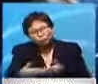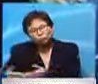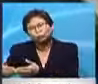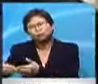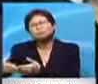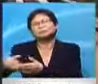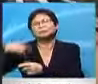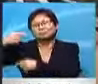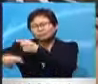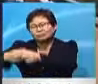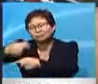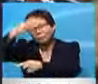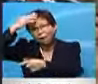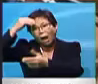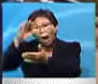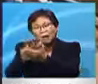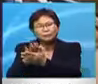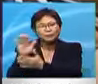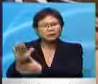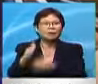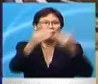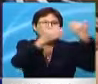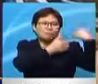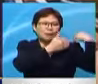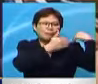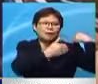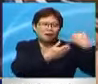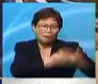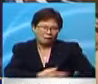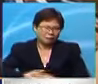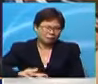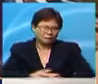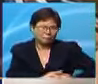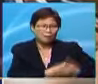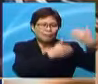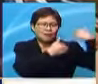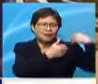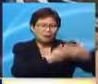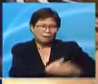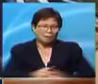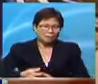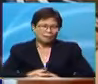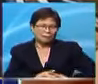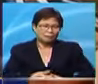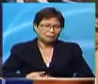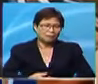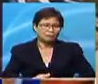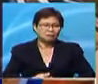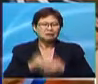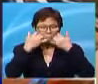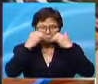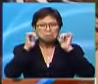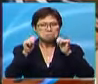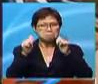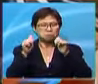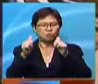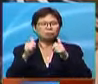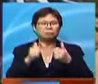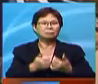situ itu dari segi peranan anak-anak beliau Nampaknya begitu efektif